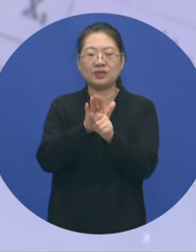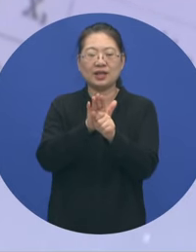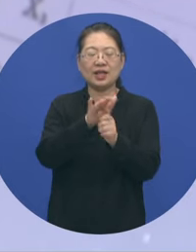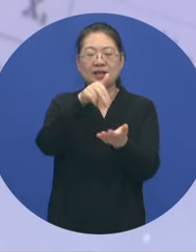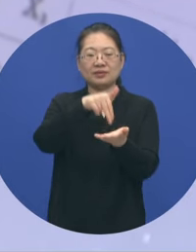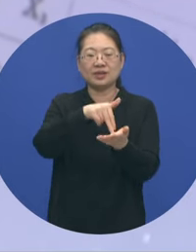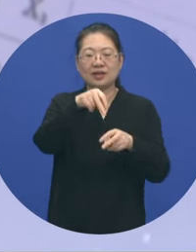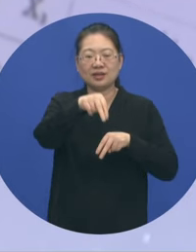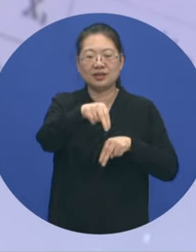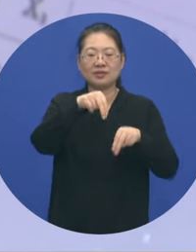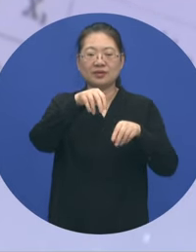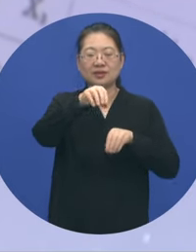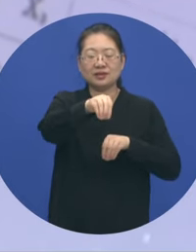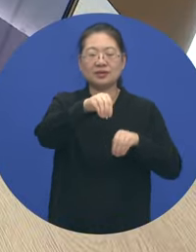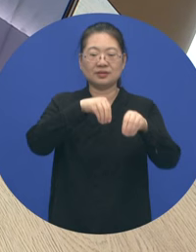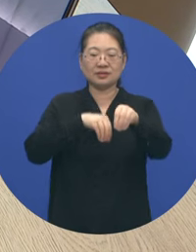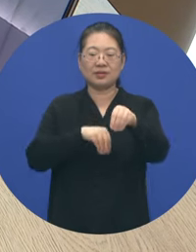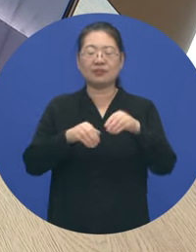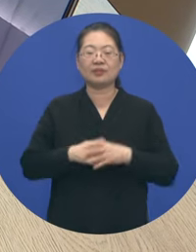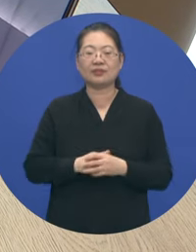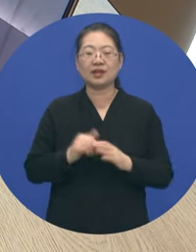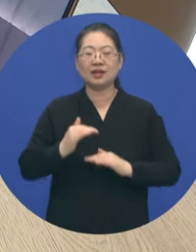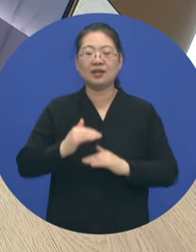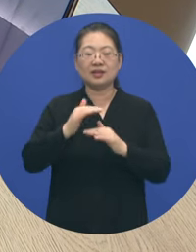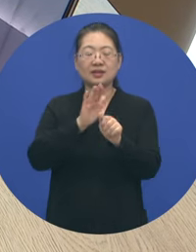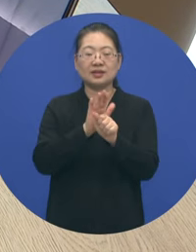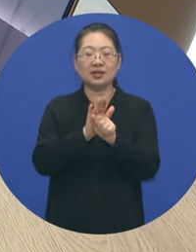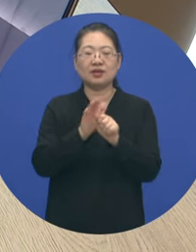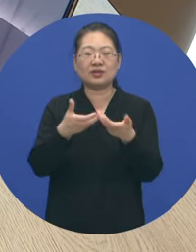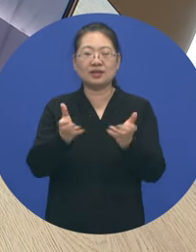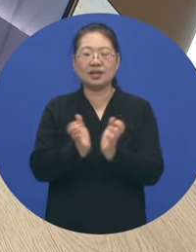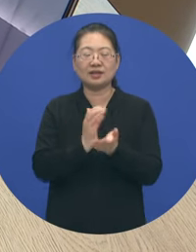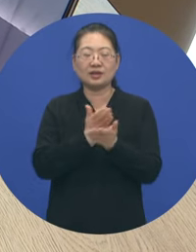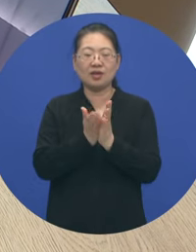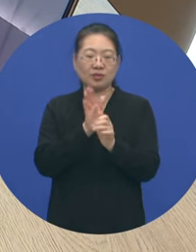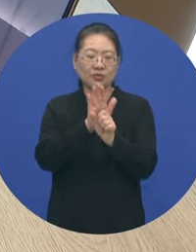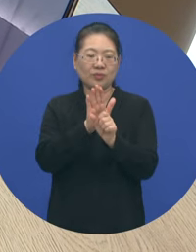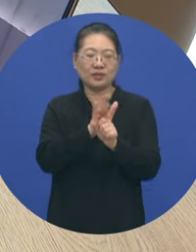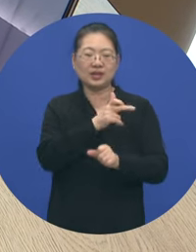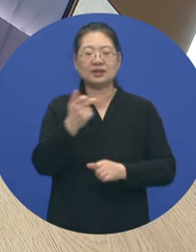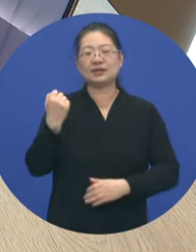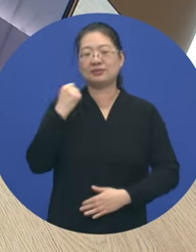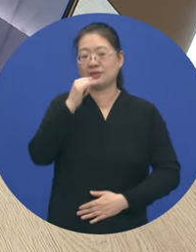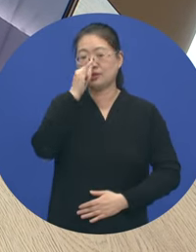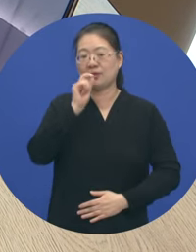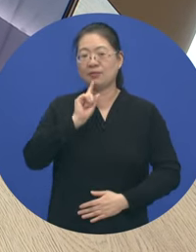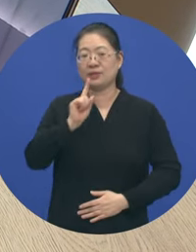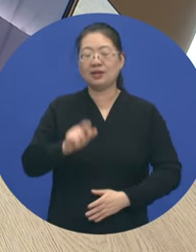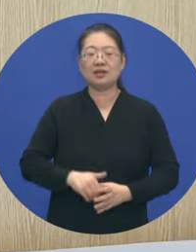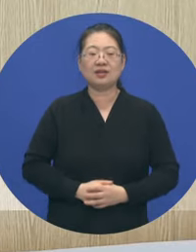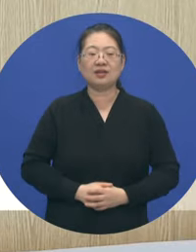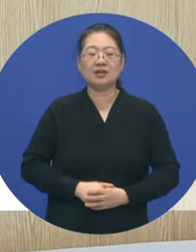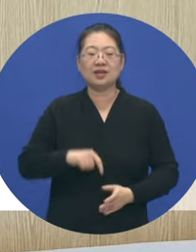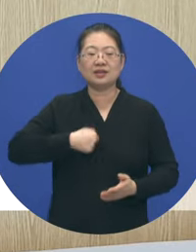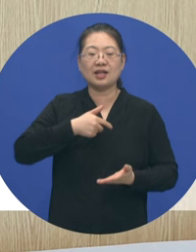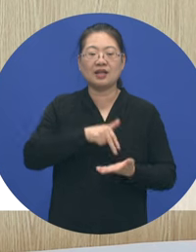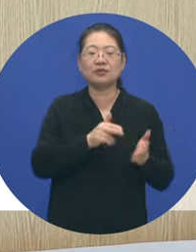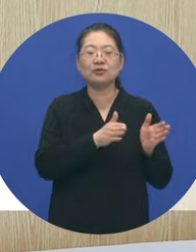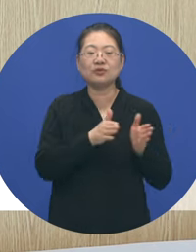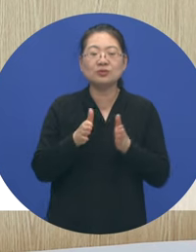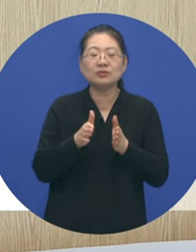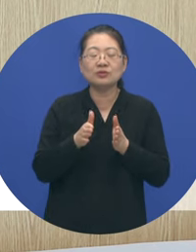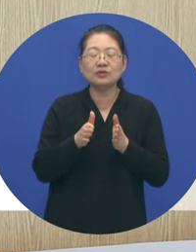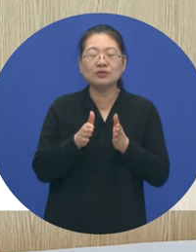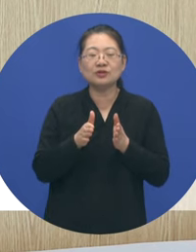주는 입장으로 바뀐 겁니다. 이 과정에서 지원기관의 다양한 도움이 큰 힘이 됐다고 말합니다. 자립을